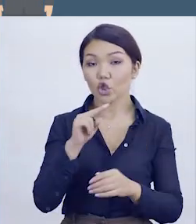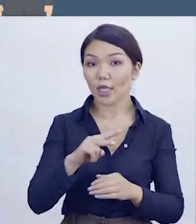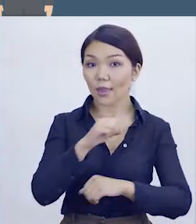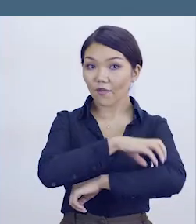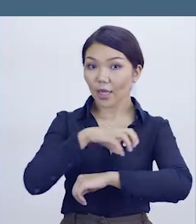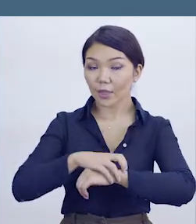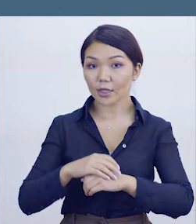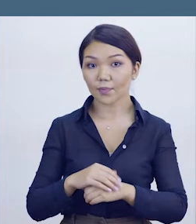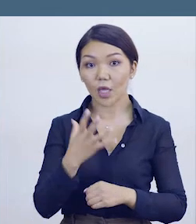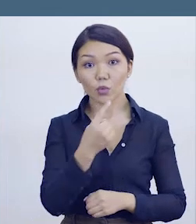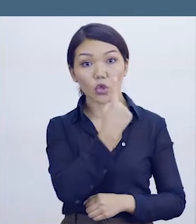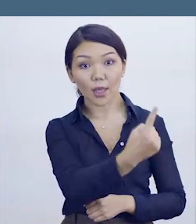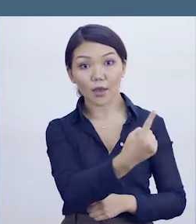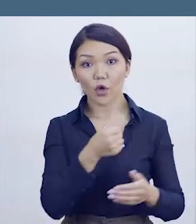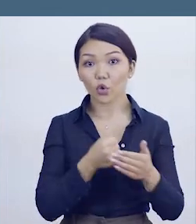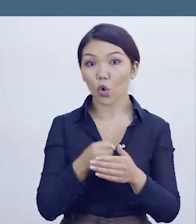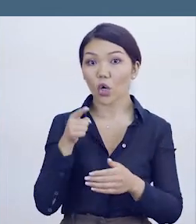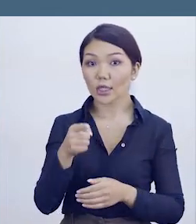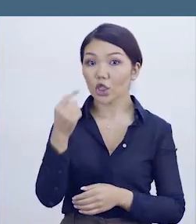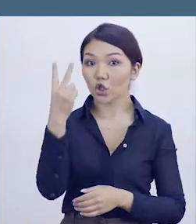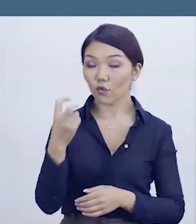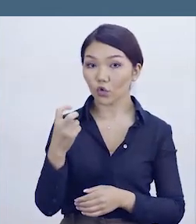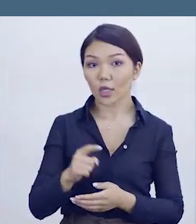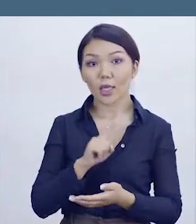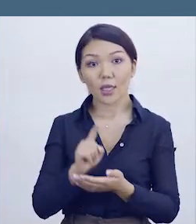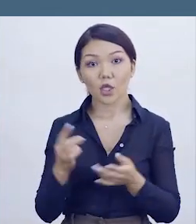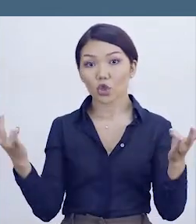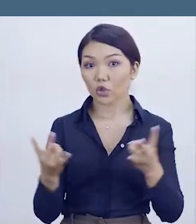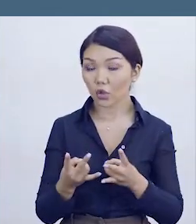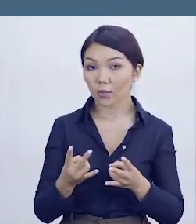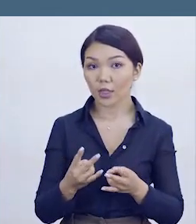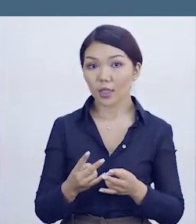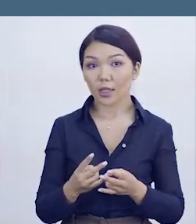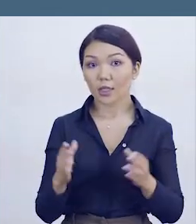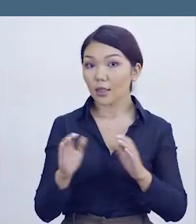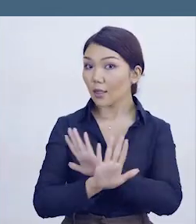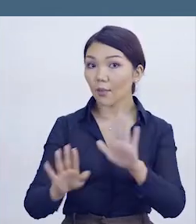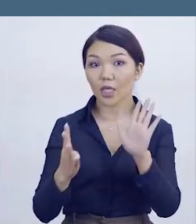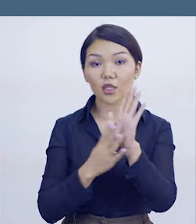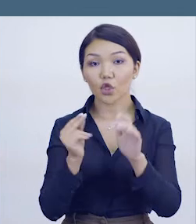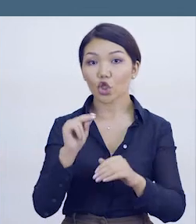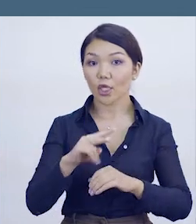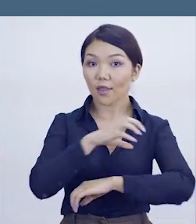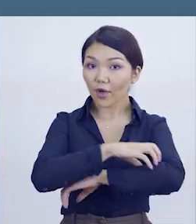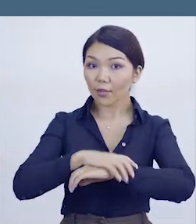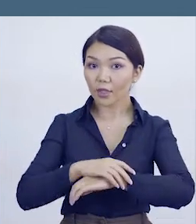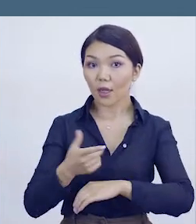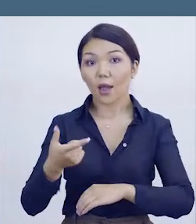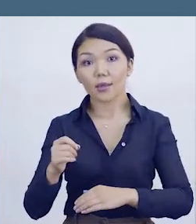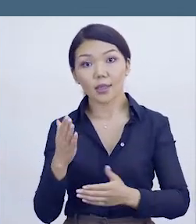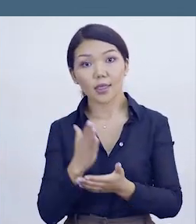Так, на участках с количеством избирателей до 500 должно быть не менее 7 членов комиссии. На участках с количеством избирателей